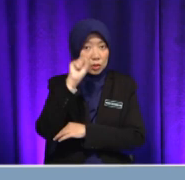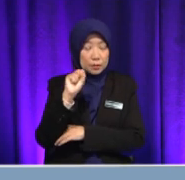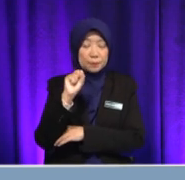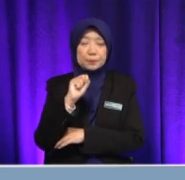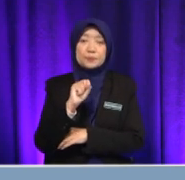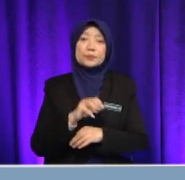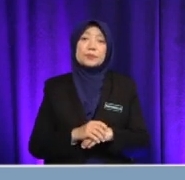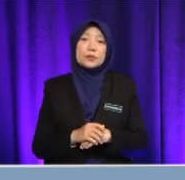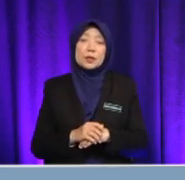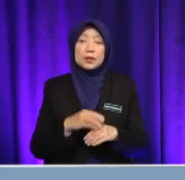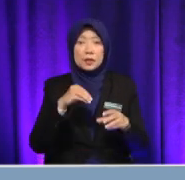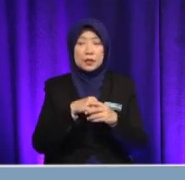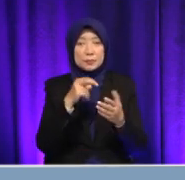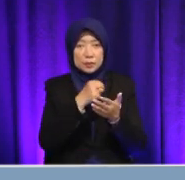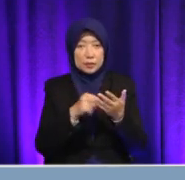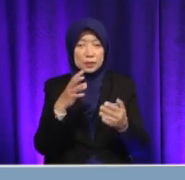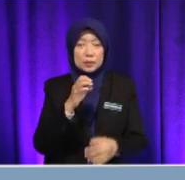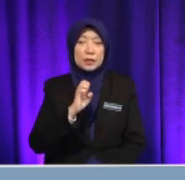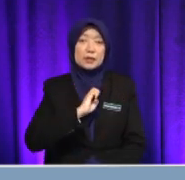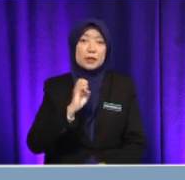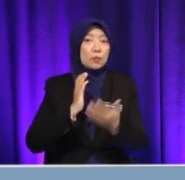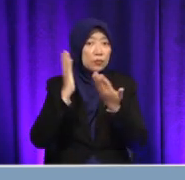dan etika profesional